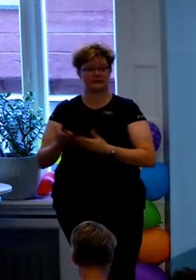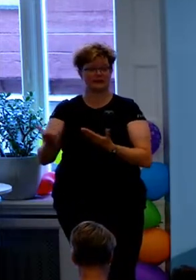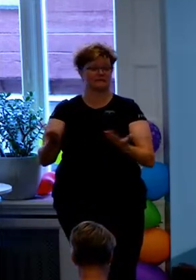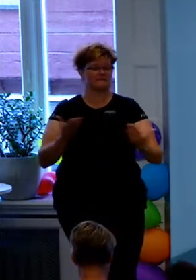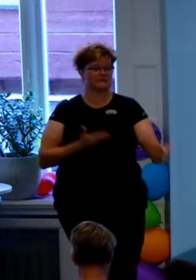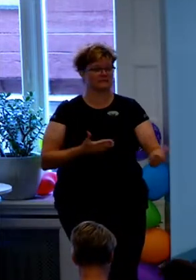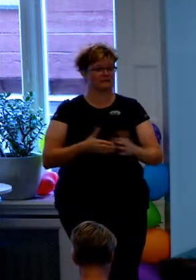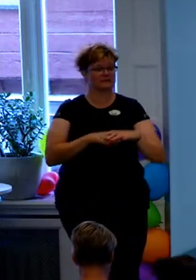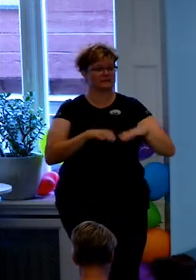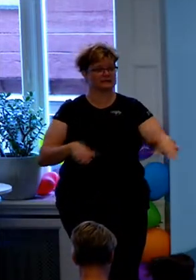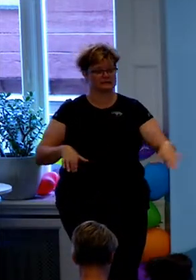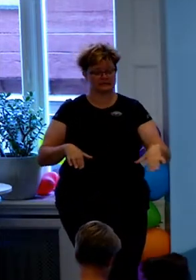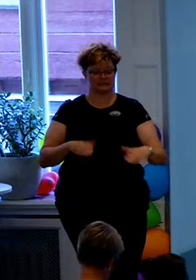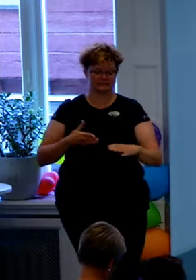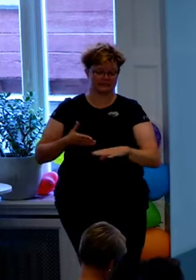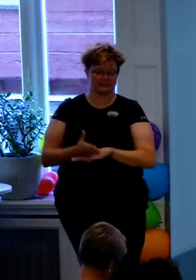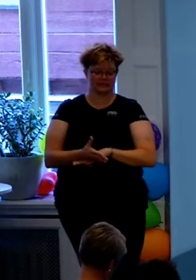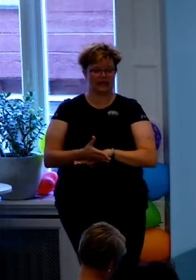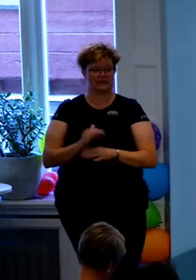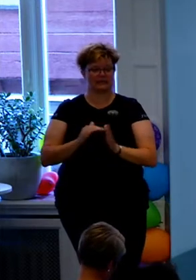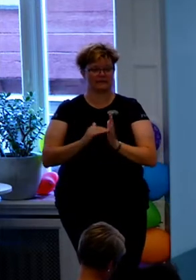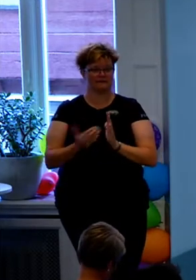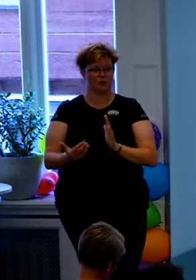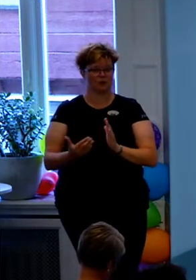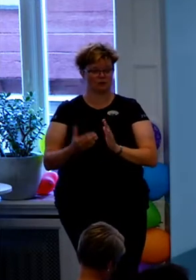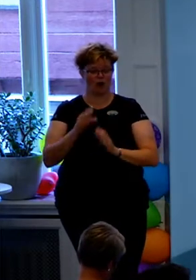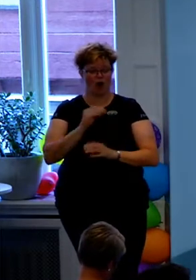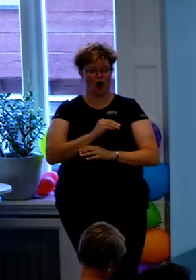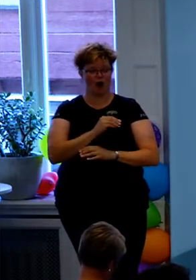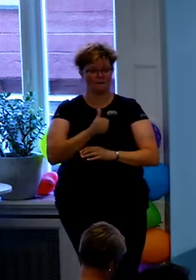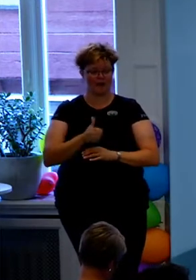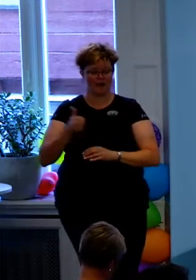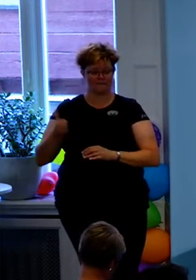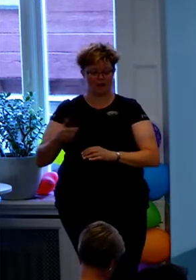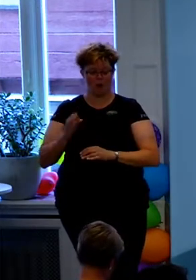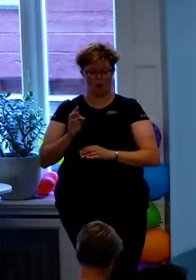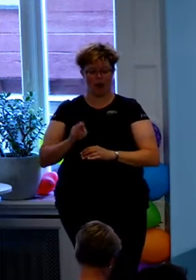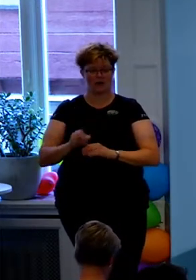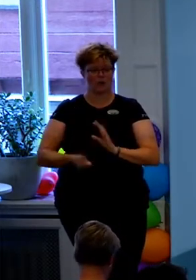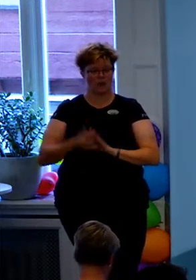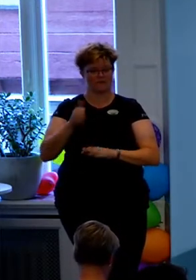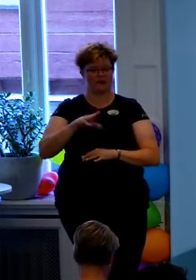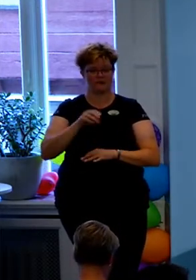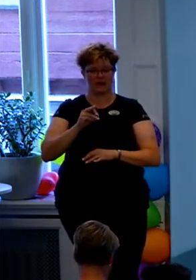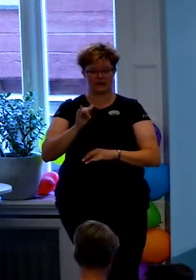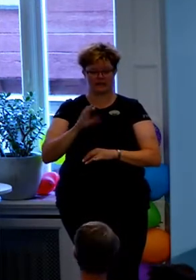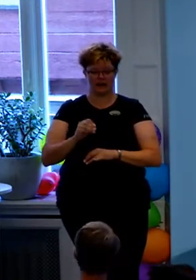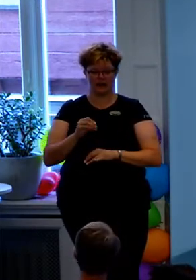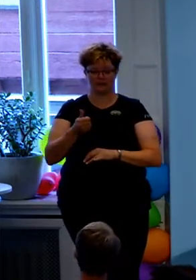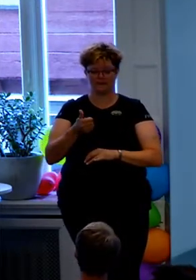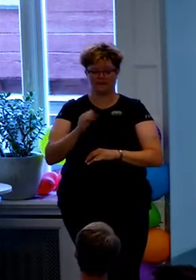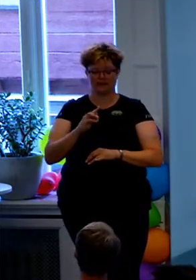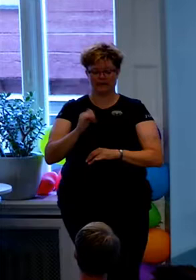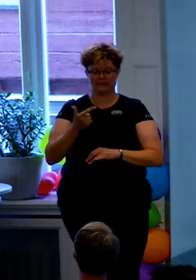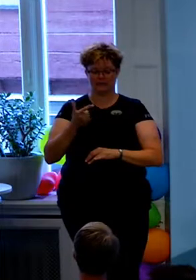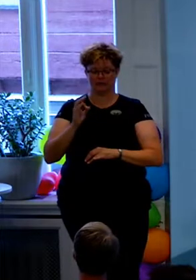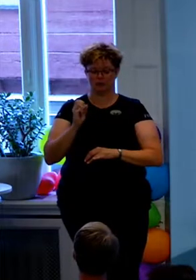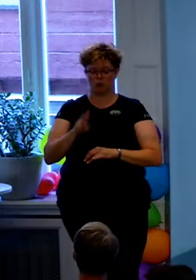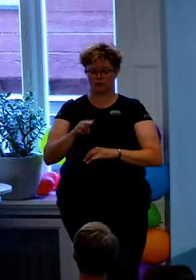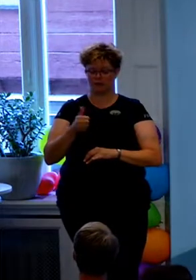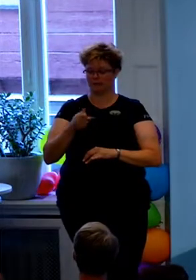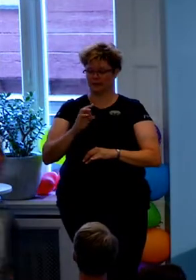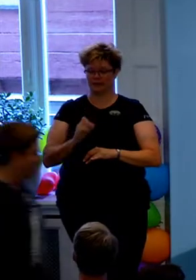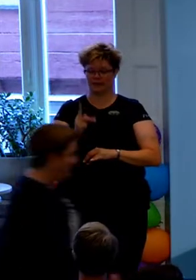Välkomna upp på scenen direkt ifrån ABB, HR-chefen är Maria Briton Brink.